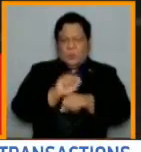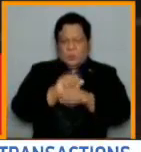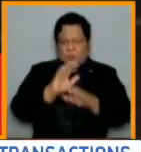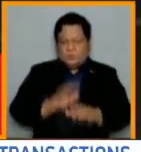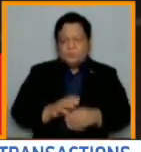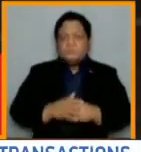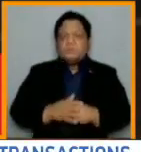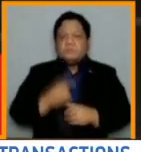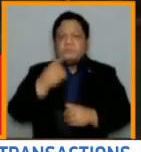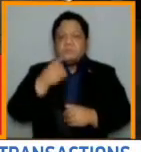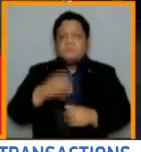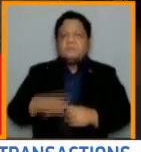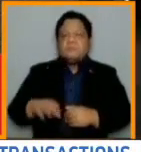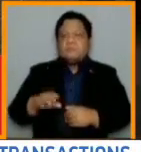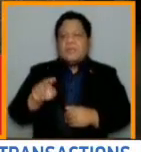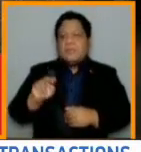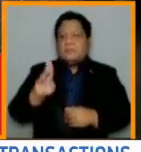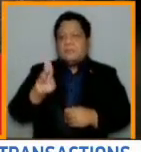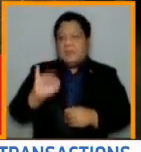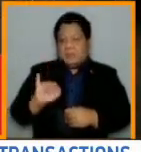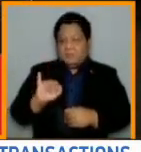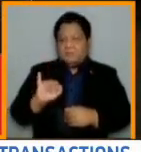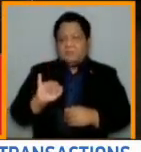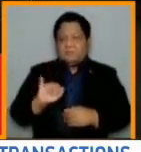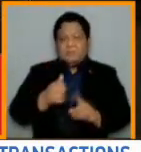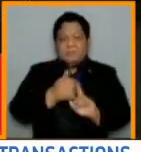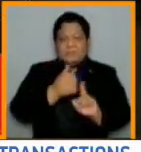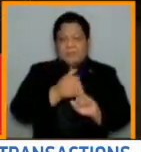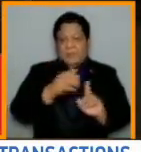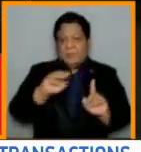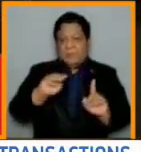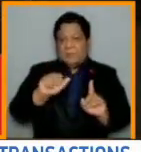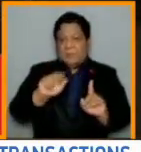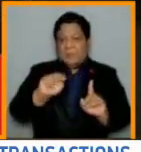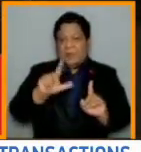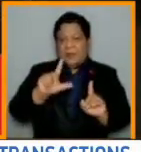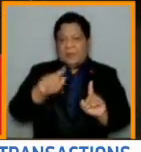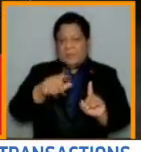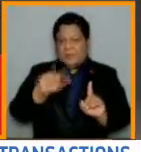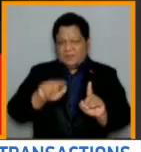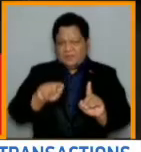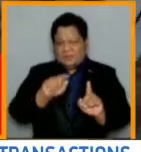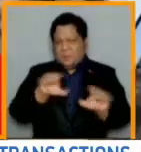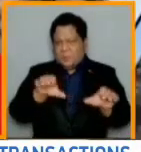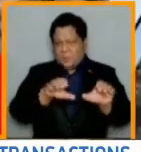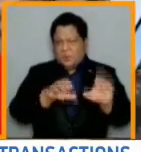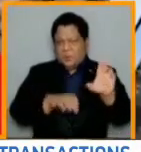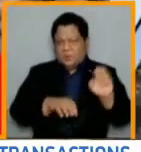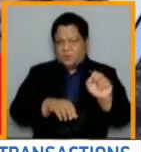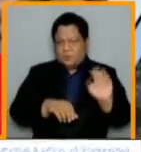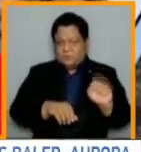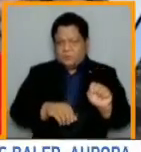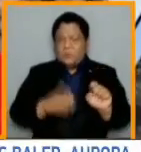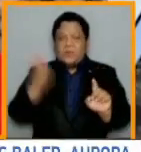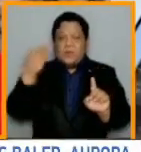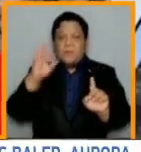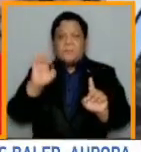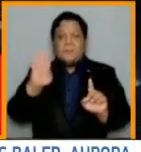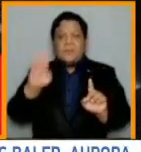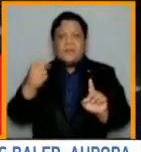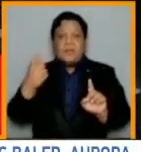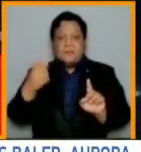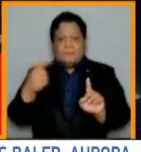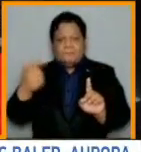Investigation o NBI. Si Manlapaz ay tinambangan ng mga di pa kilalang salarin nitong February 11 sa harap mismo ng kanilang bahay sa Santa Ana,